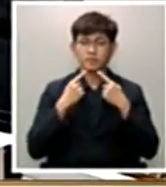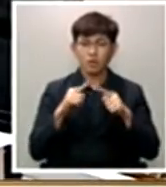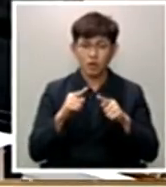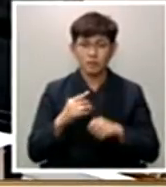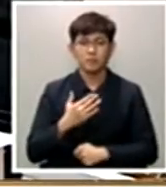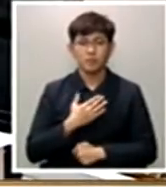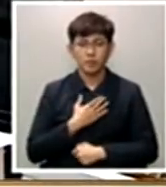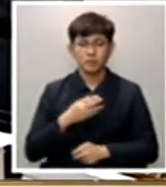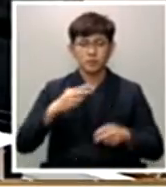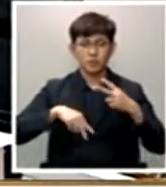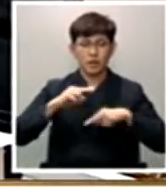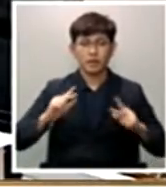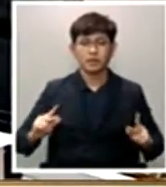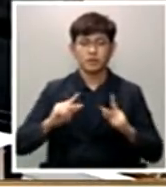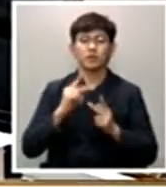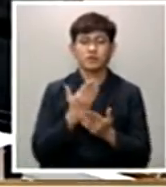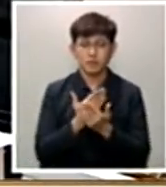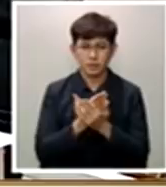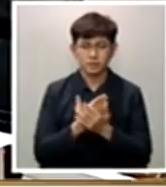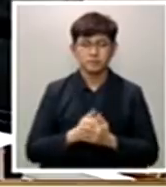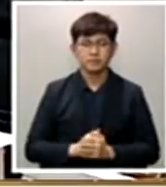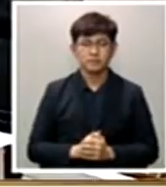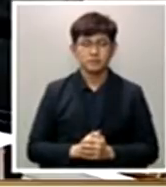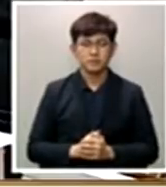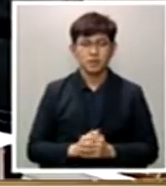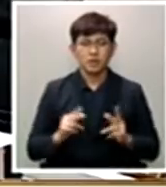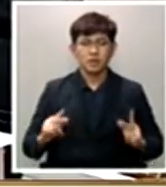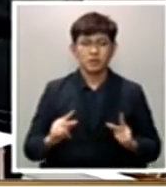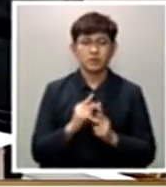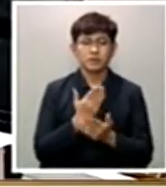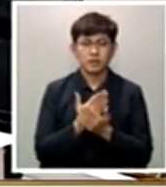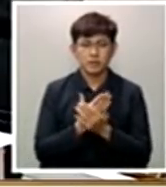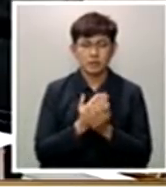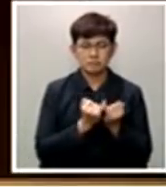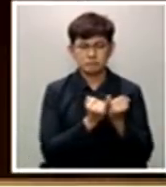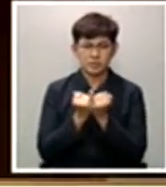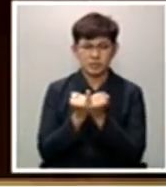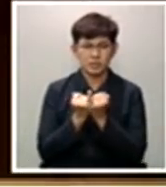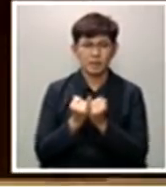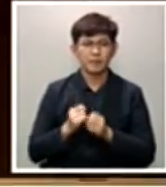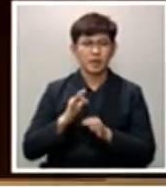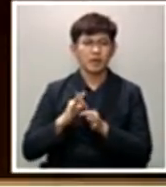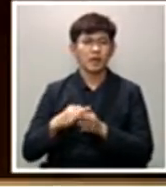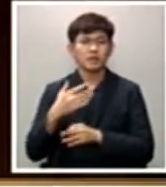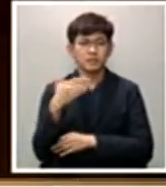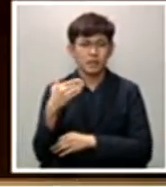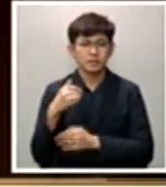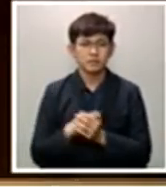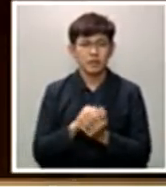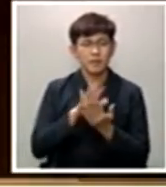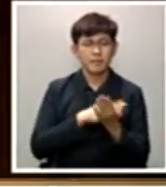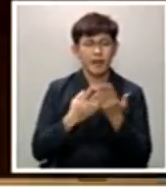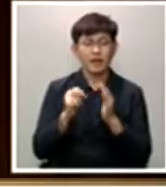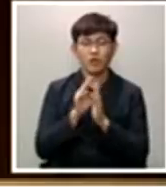กับกระทรวงการคลังกระทรวงการคลังเนี่ยเป็นคอหอยลูกกระเดือกกับแบงก์ชาตินโยบายการเงินกับการคลังต้องไป